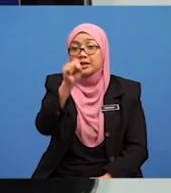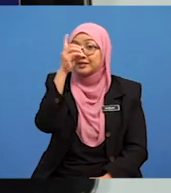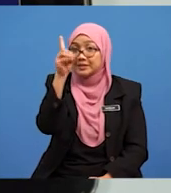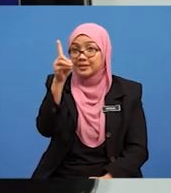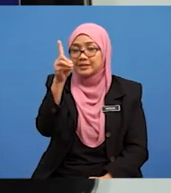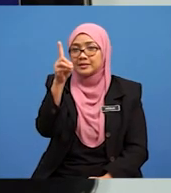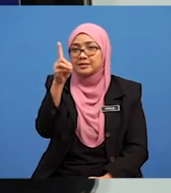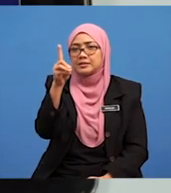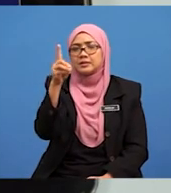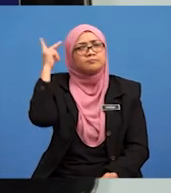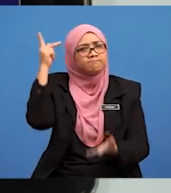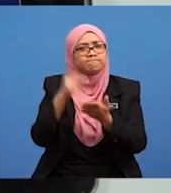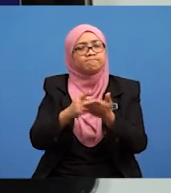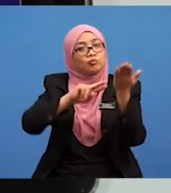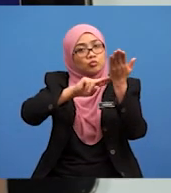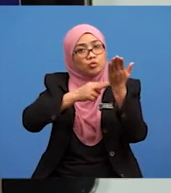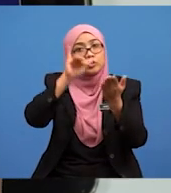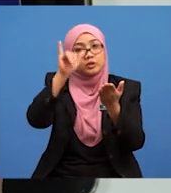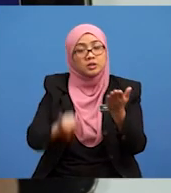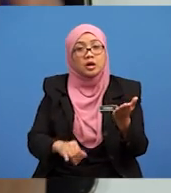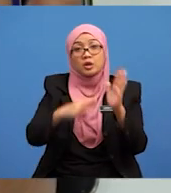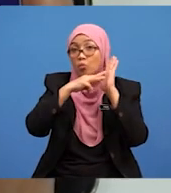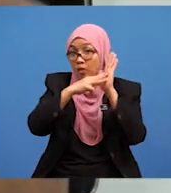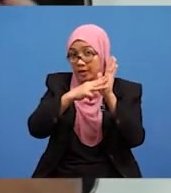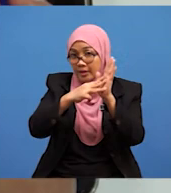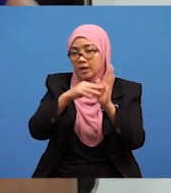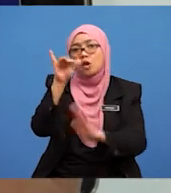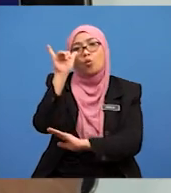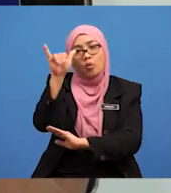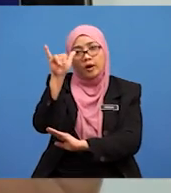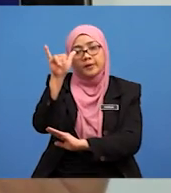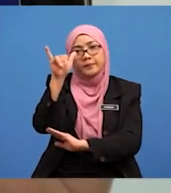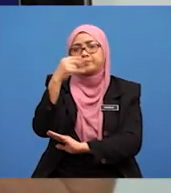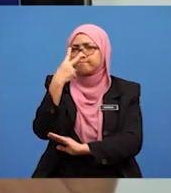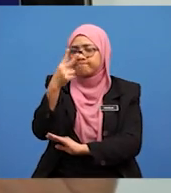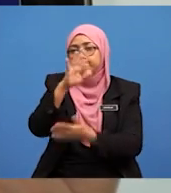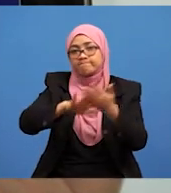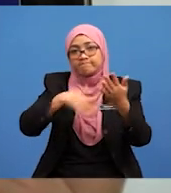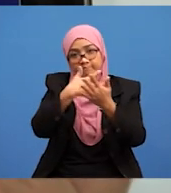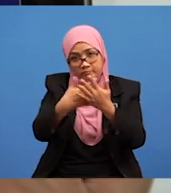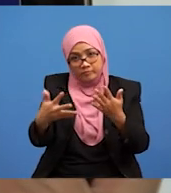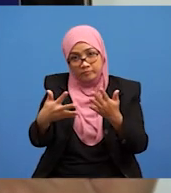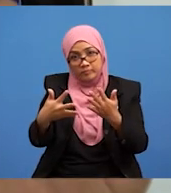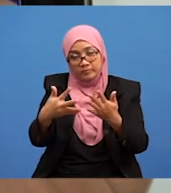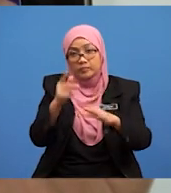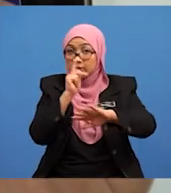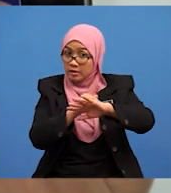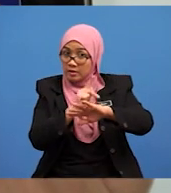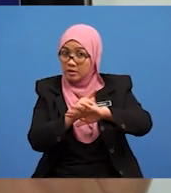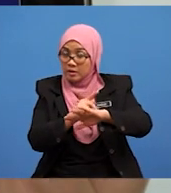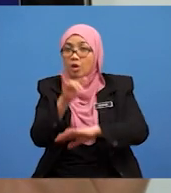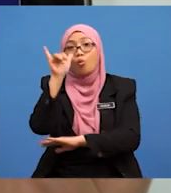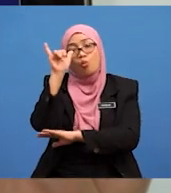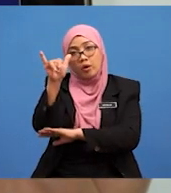Soalan D. Kenal pasti unsur yang diwakili oleh Y. Selepas kita merujuk jadual berkala, kita dapati